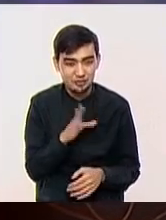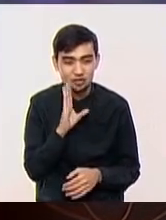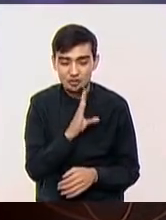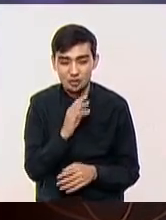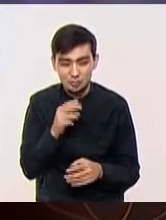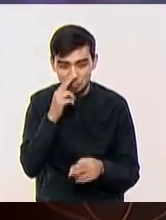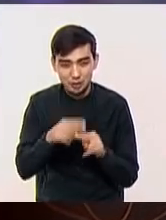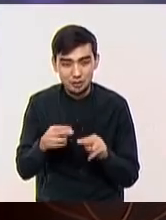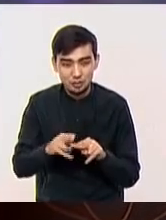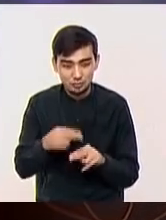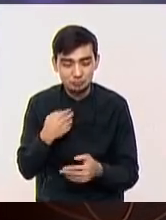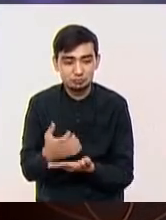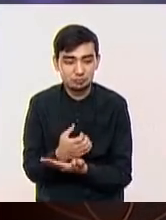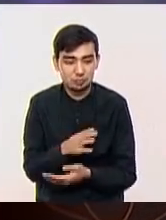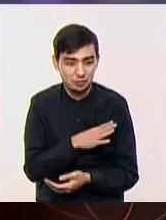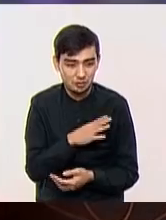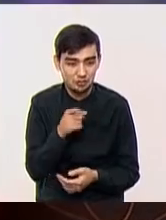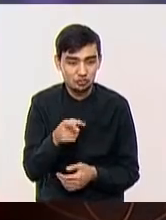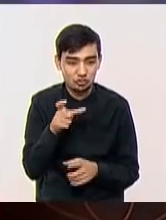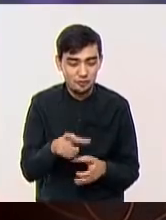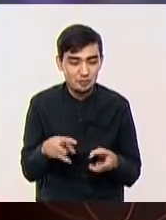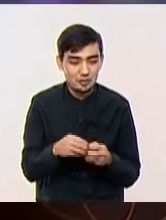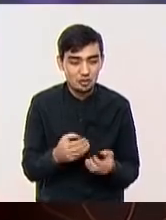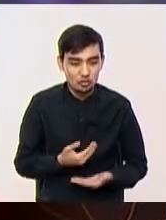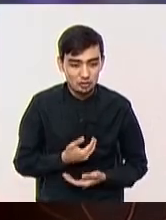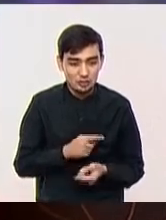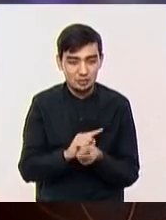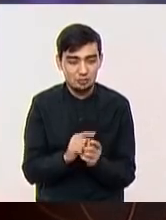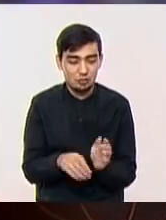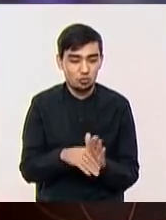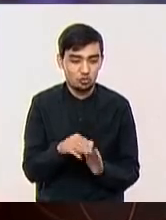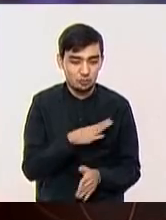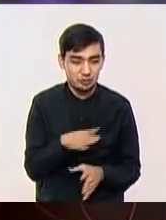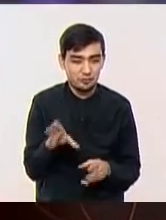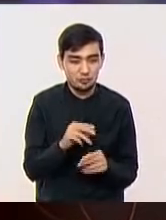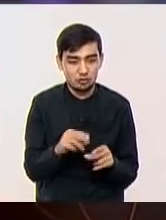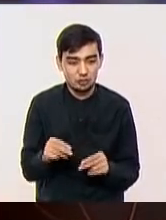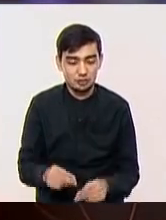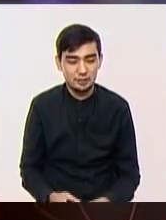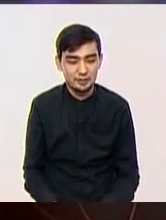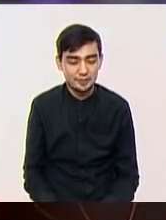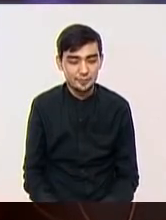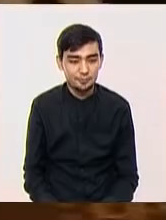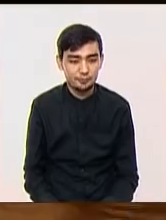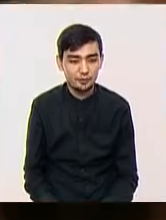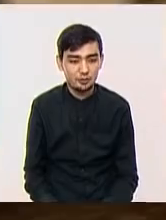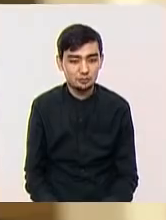де эфирден көрсеткенбіз. Қазір бұл кісілердің өмірі күрт өзгерген. Олар өте бақытты. Көрейік.